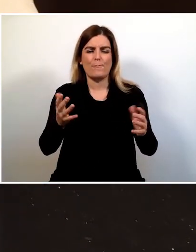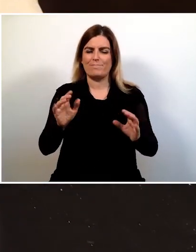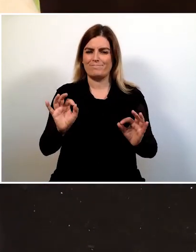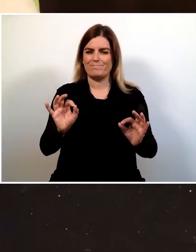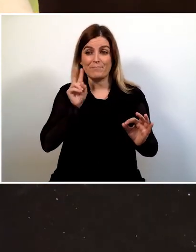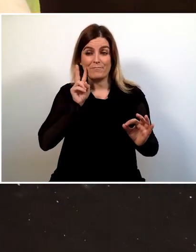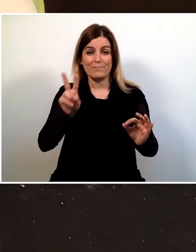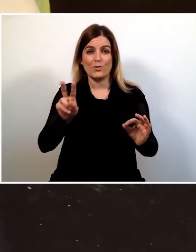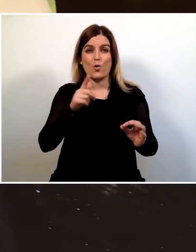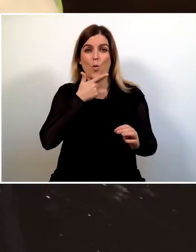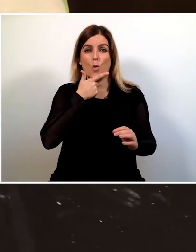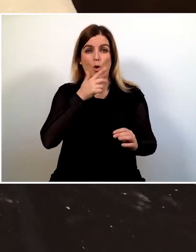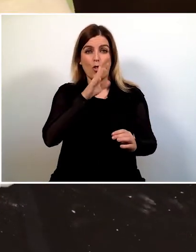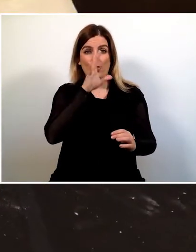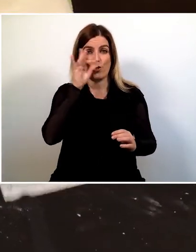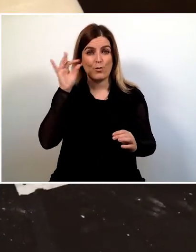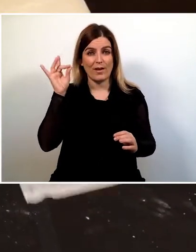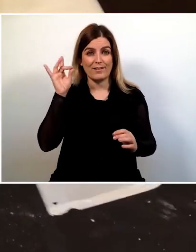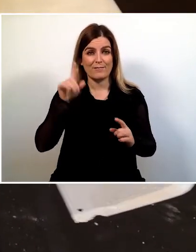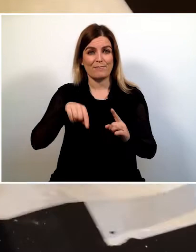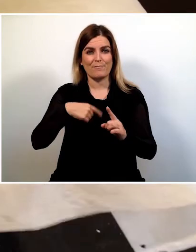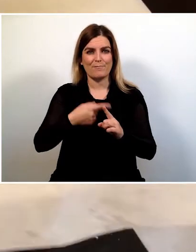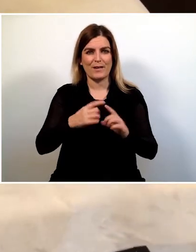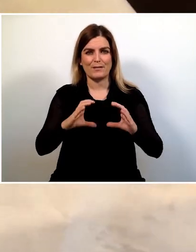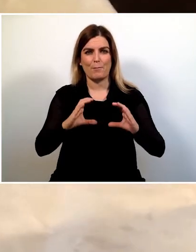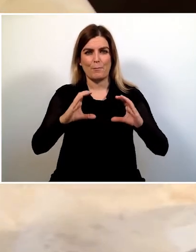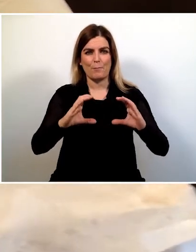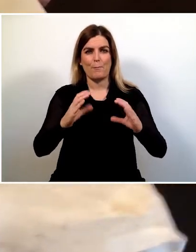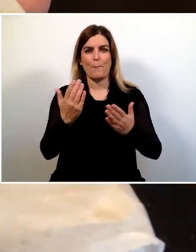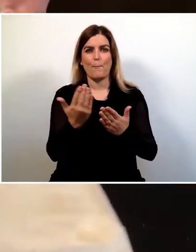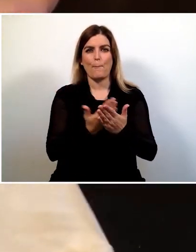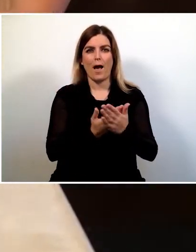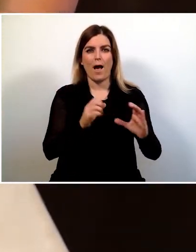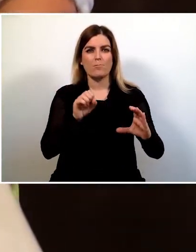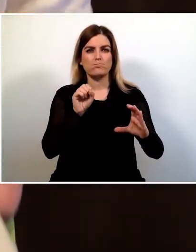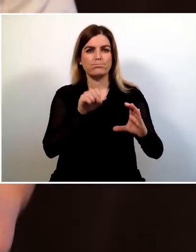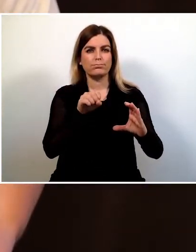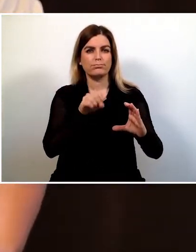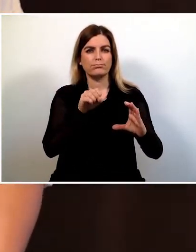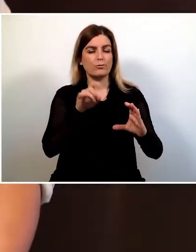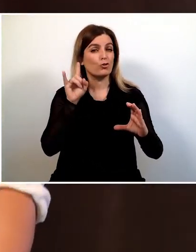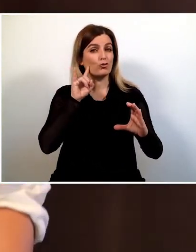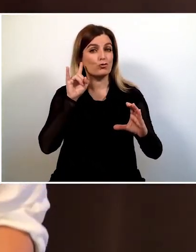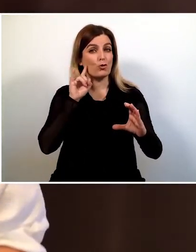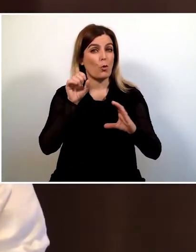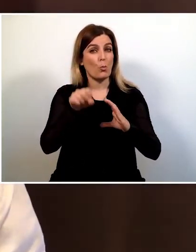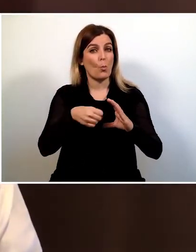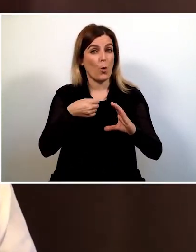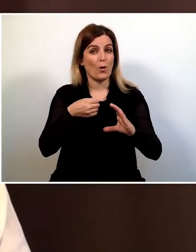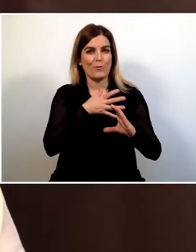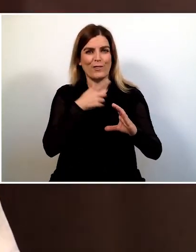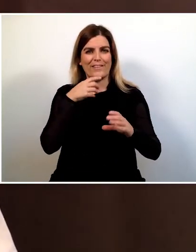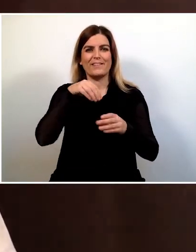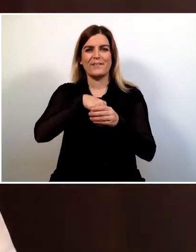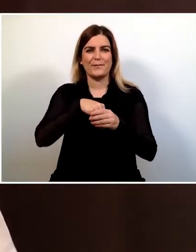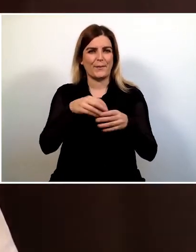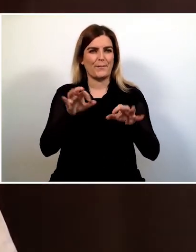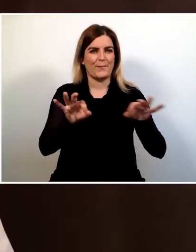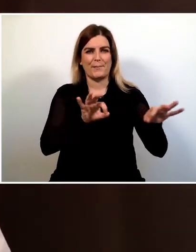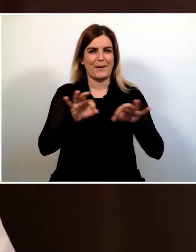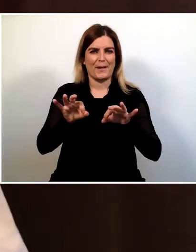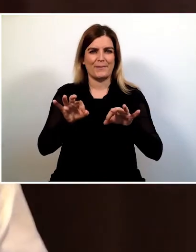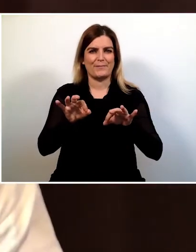el que farem serà donar uns cops, i ha de fer soroll a buit i sabrem que el pa està fet per dins